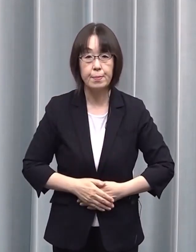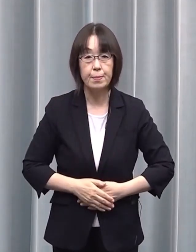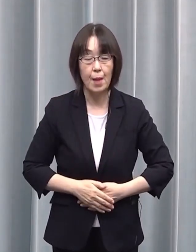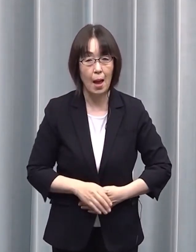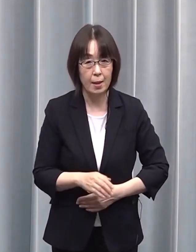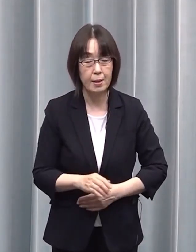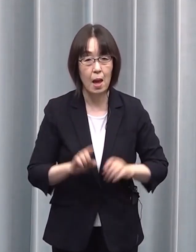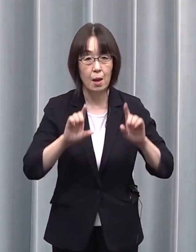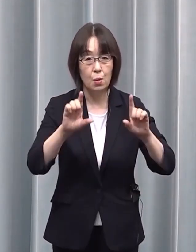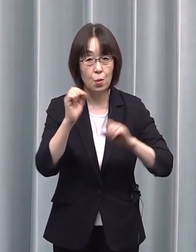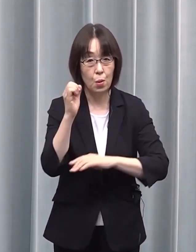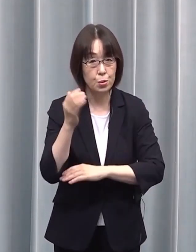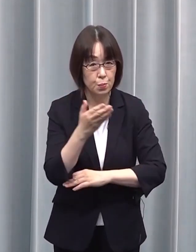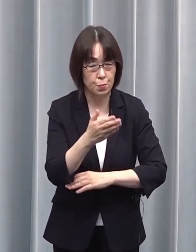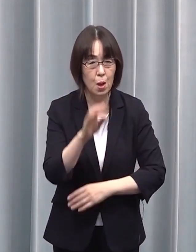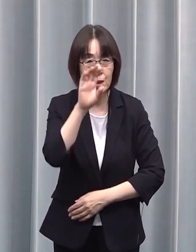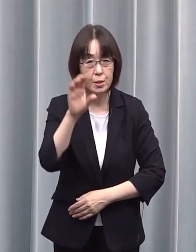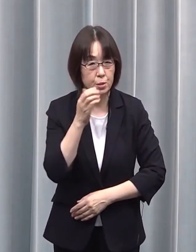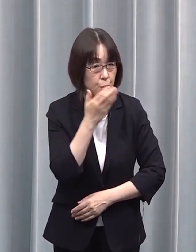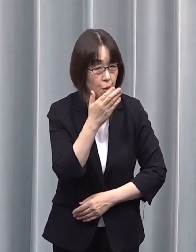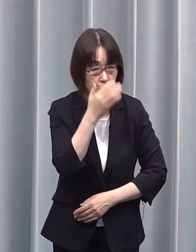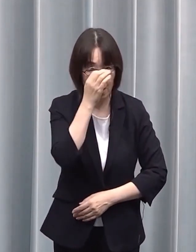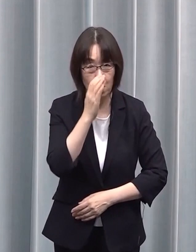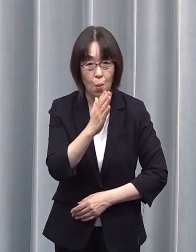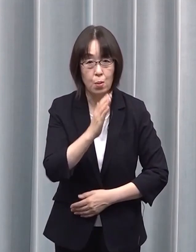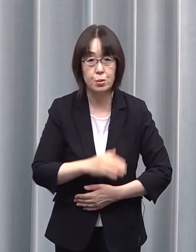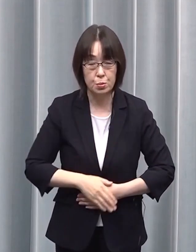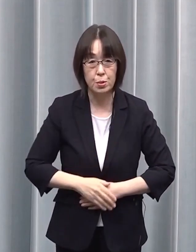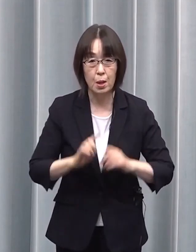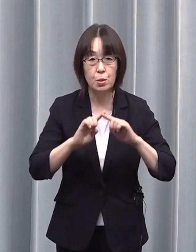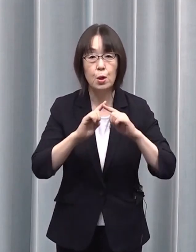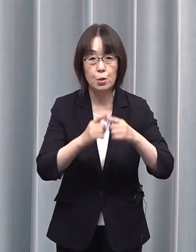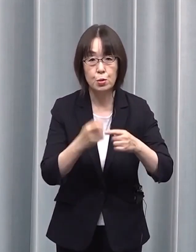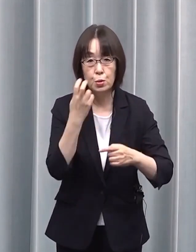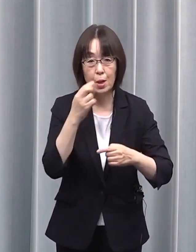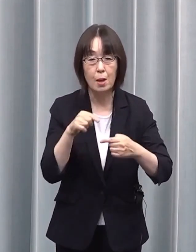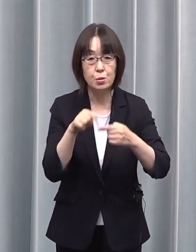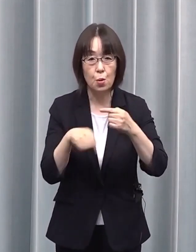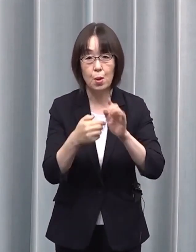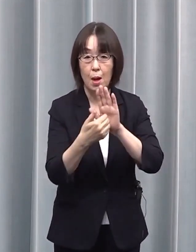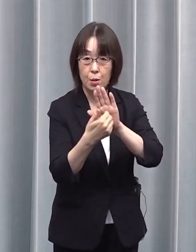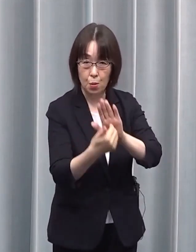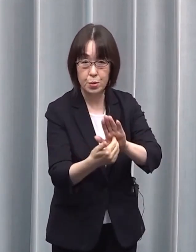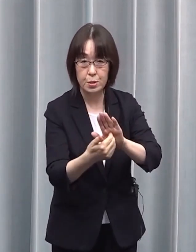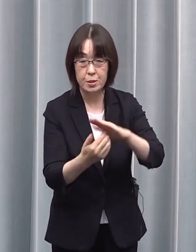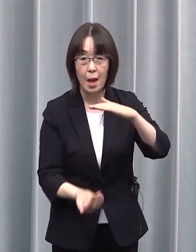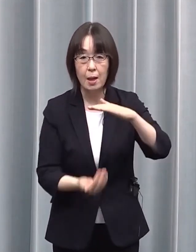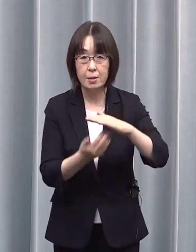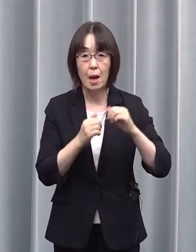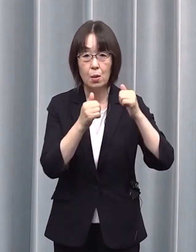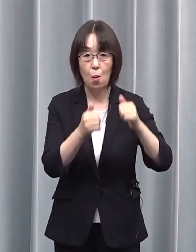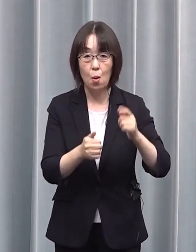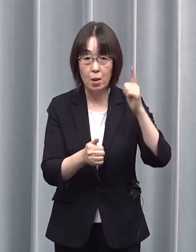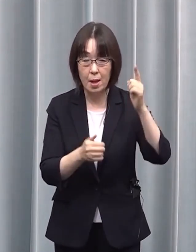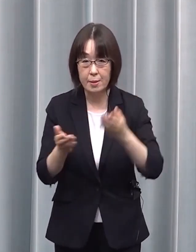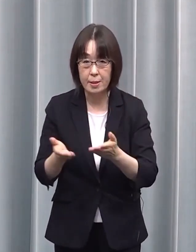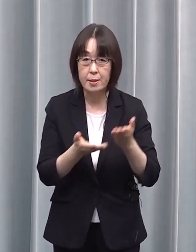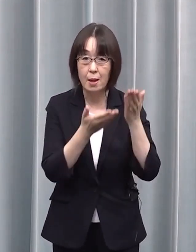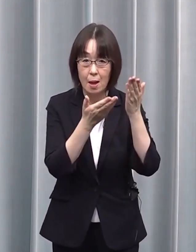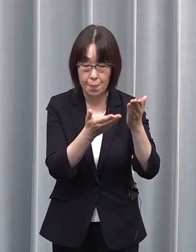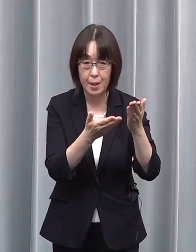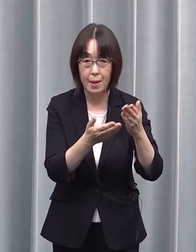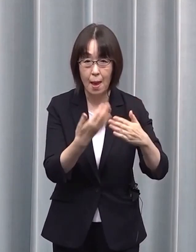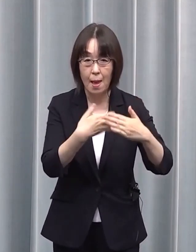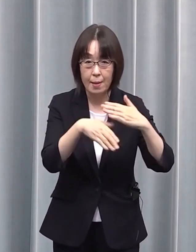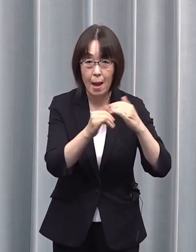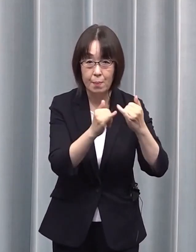です。入管庁が拒否して、最高裁判決まで遺棄難民認定、もしくは地裁高裁で難民が認定され